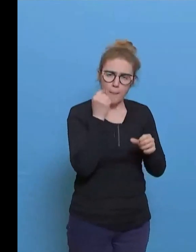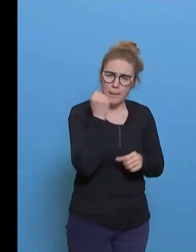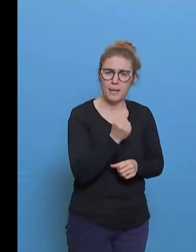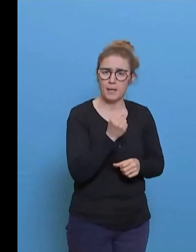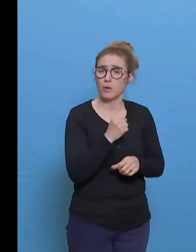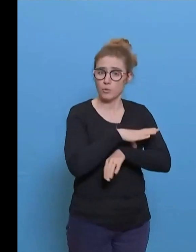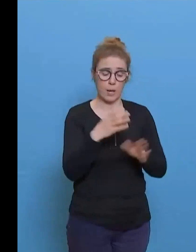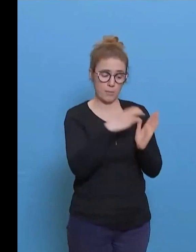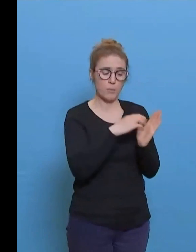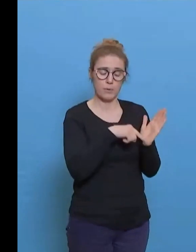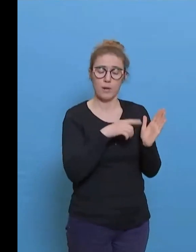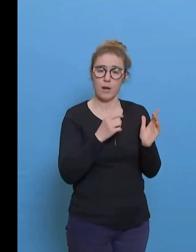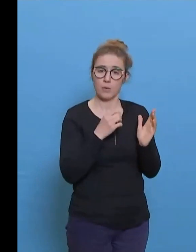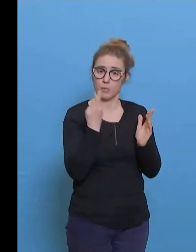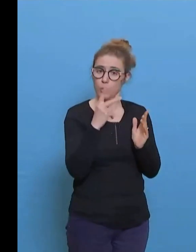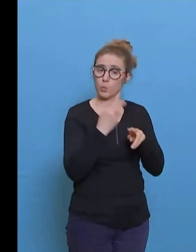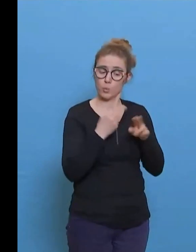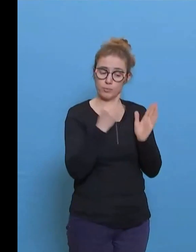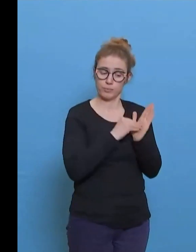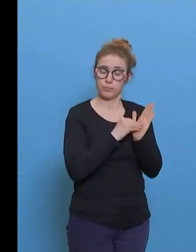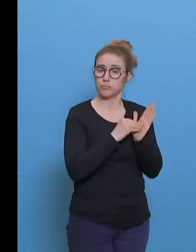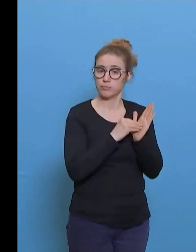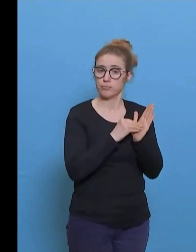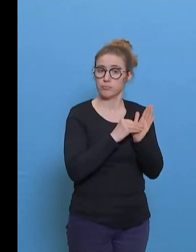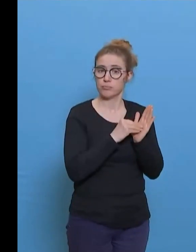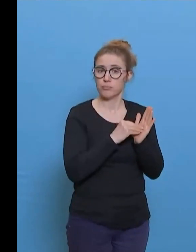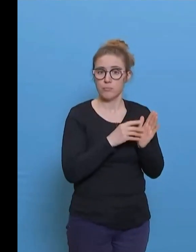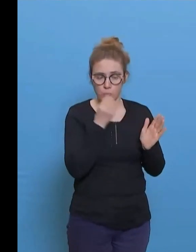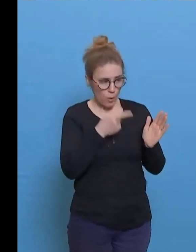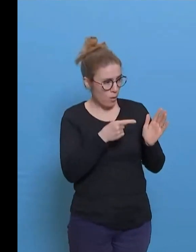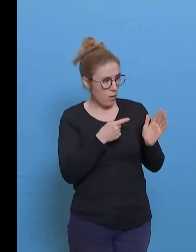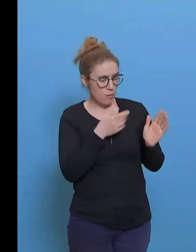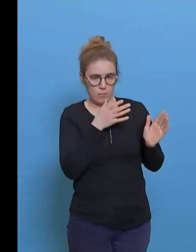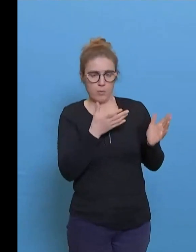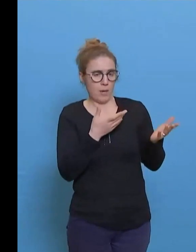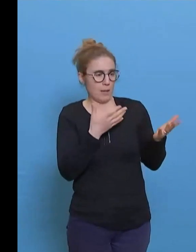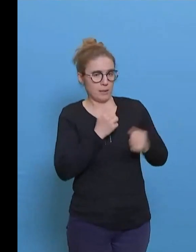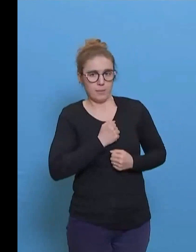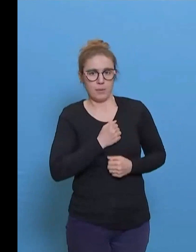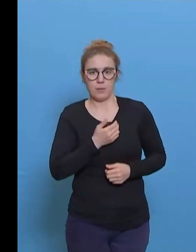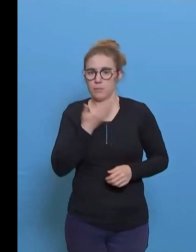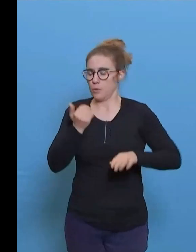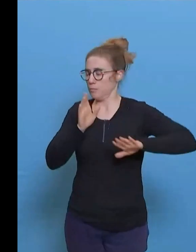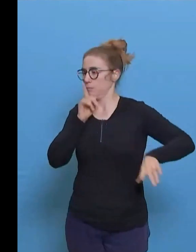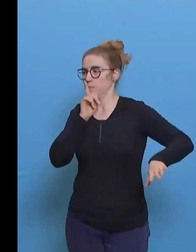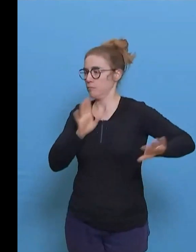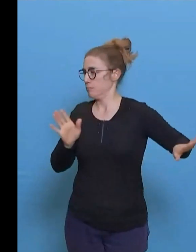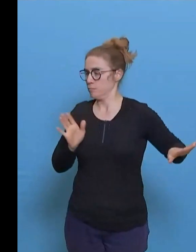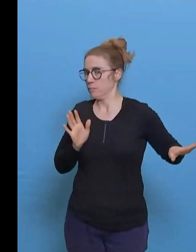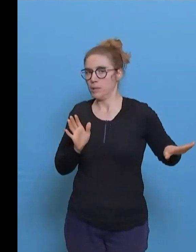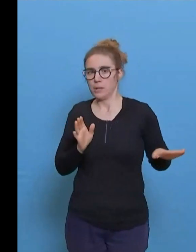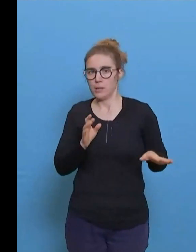journal régional de manière, à mon avis, inqualifiable. Il vaut mieux que je m'évite de le qualifier,